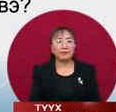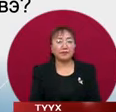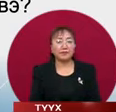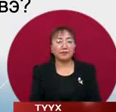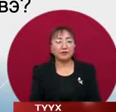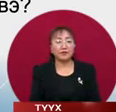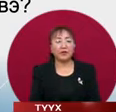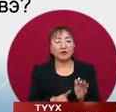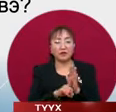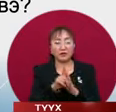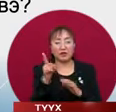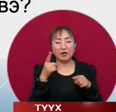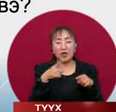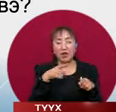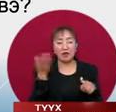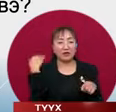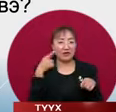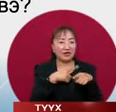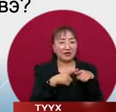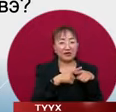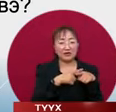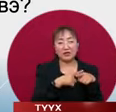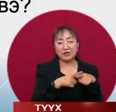За эхлээд грекийн талаар багш нь хоёр асуулт асууя.